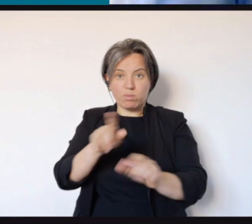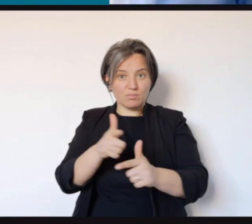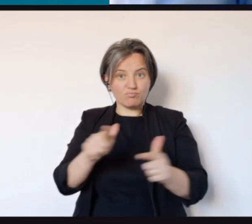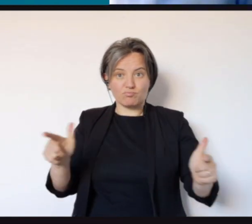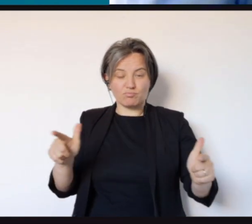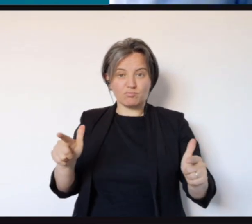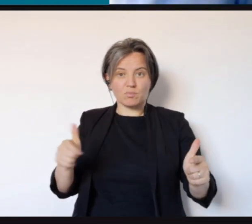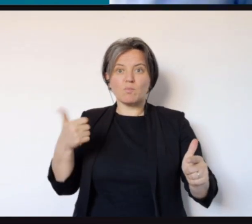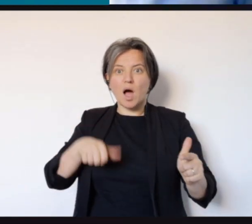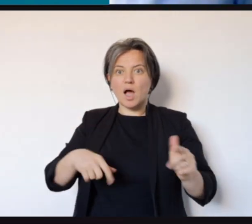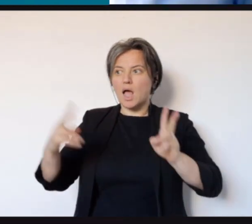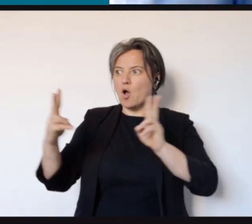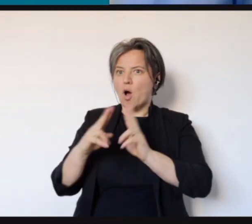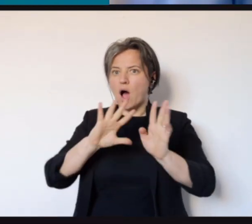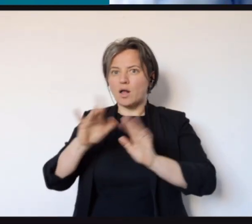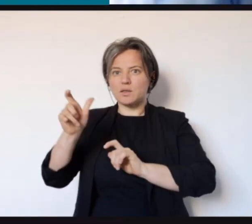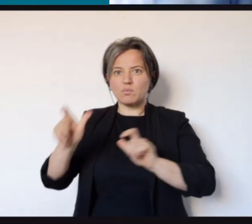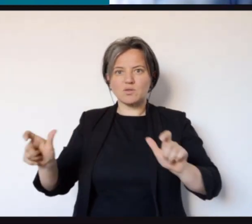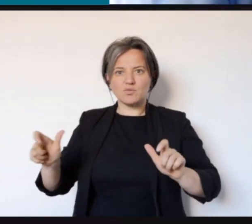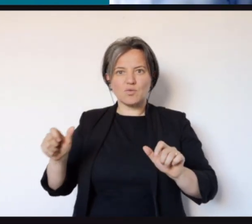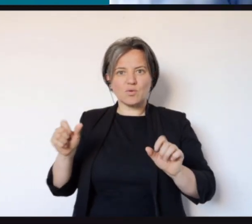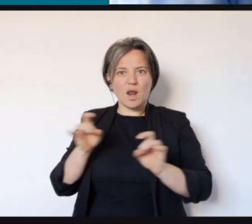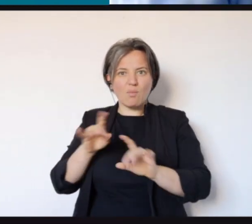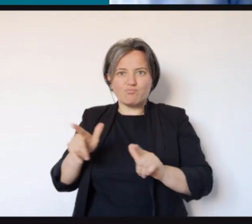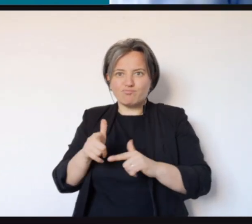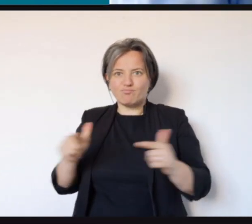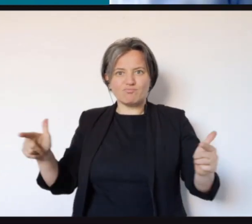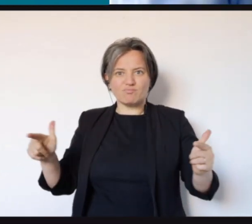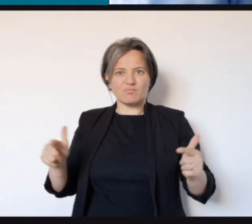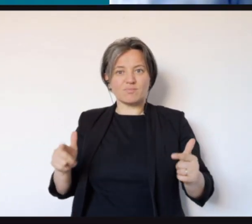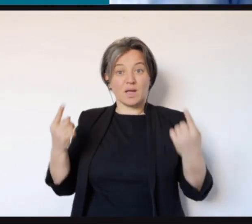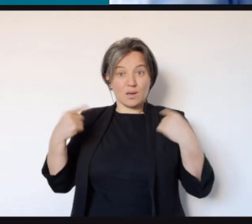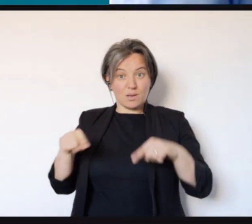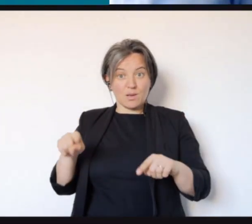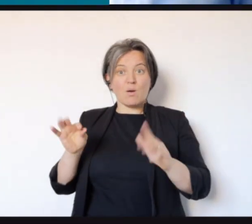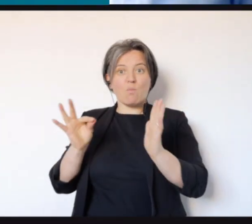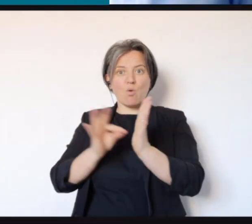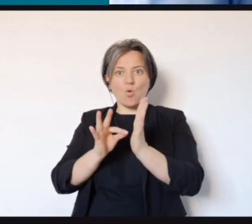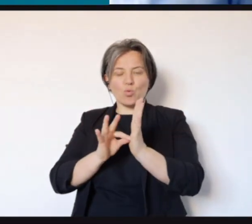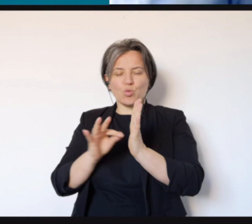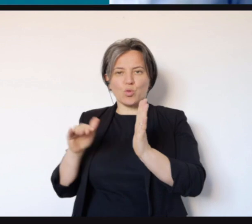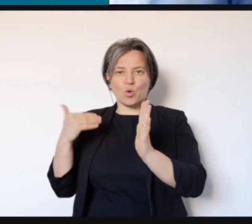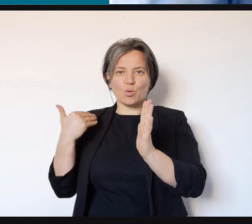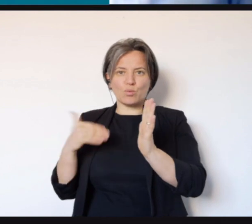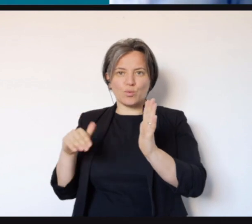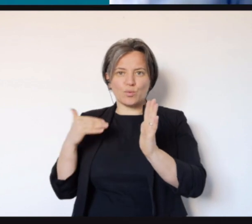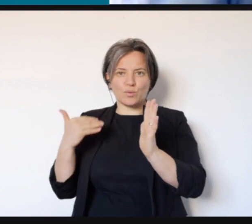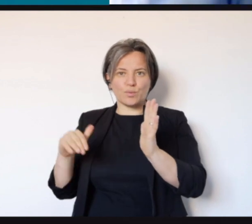circolare e la libertà di incontrarci con altri. E questo elemento